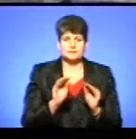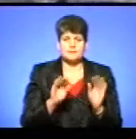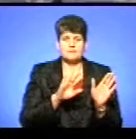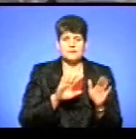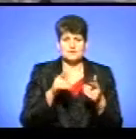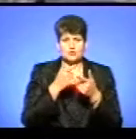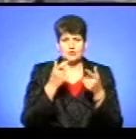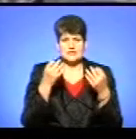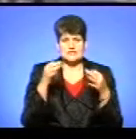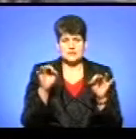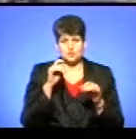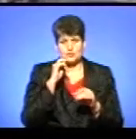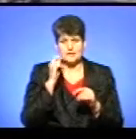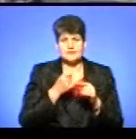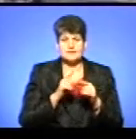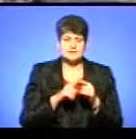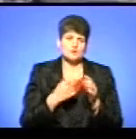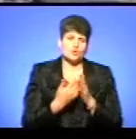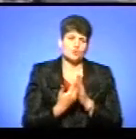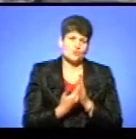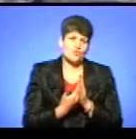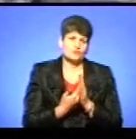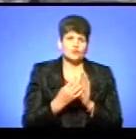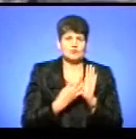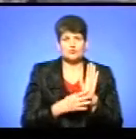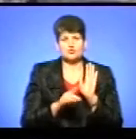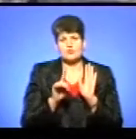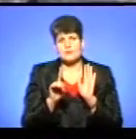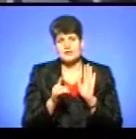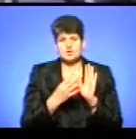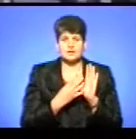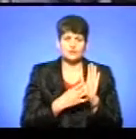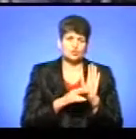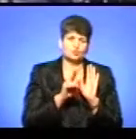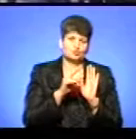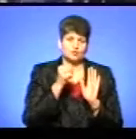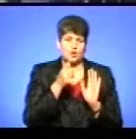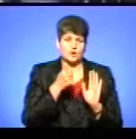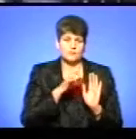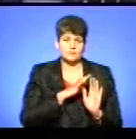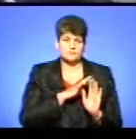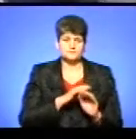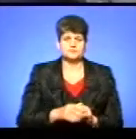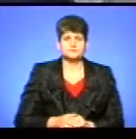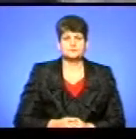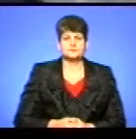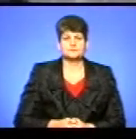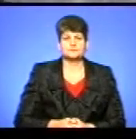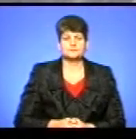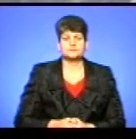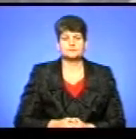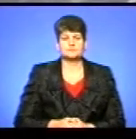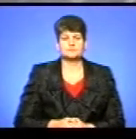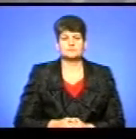проголошення незалежної України. Це орієнтовно 91-92 рік. Марія Котенко, Юрій Багрій.